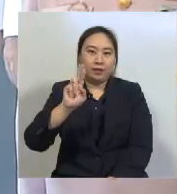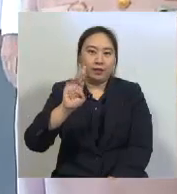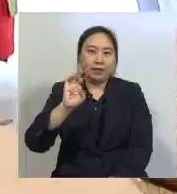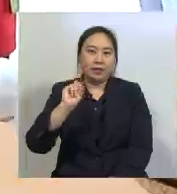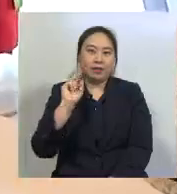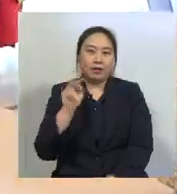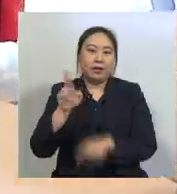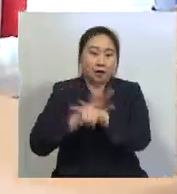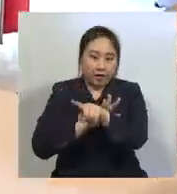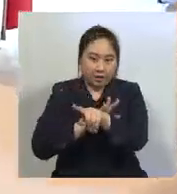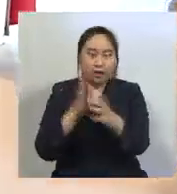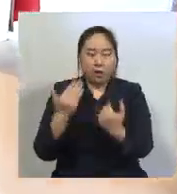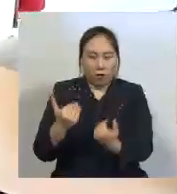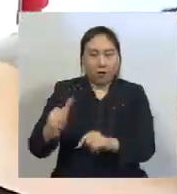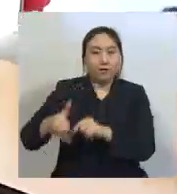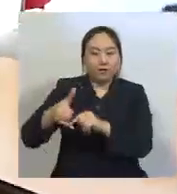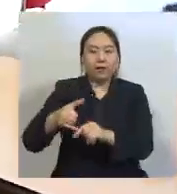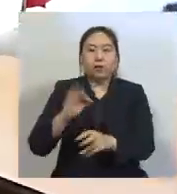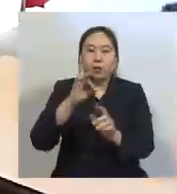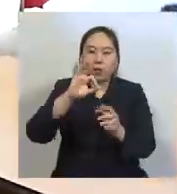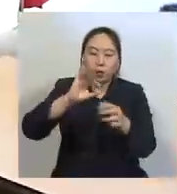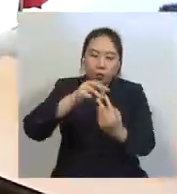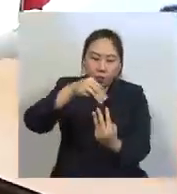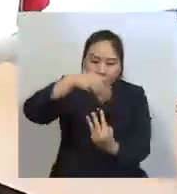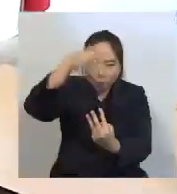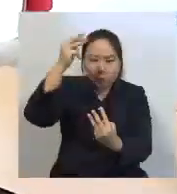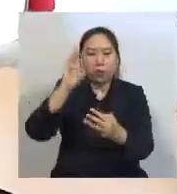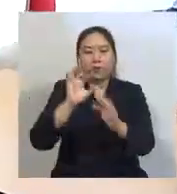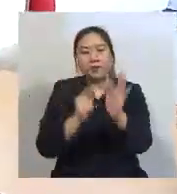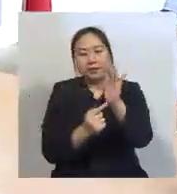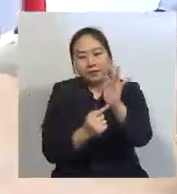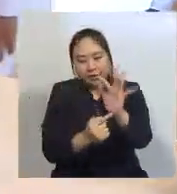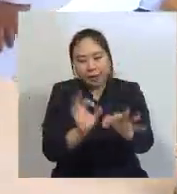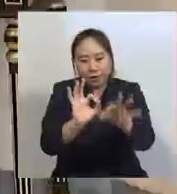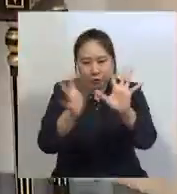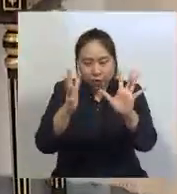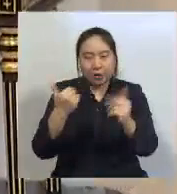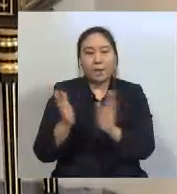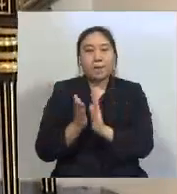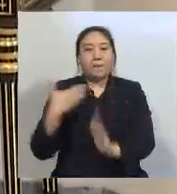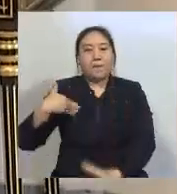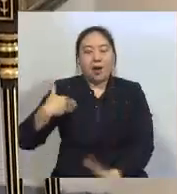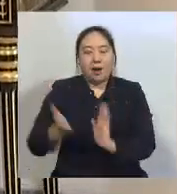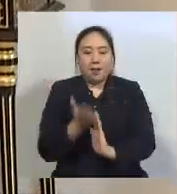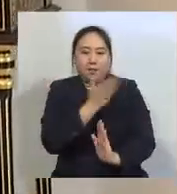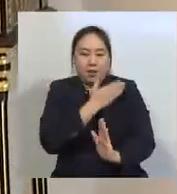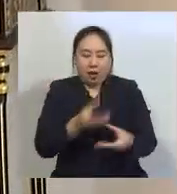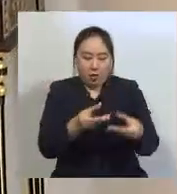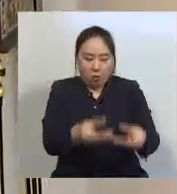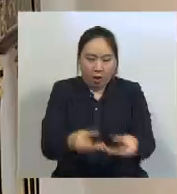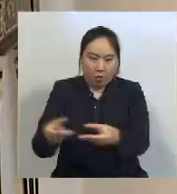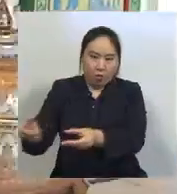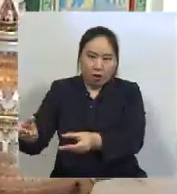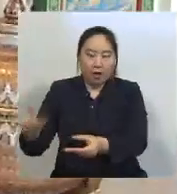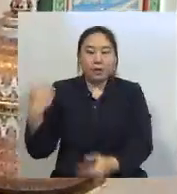การนี้ผู้แทนพระองค์จุดธูปเทียนเครื่องทองน้อยสักการะอัฐิทอดผ้าไตร3ไตรผู้แทนพระองค์ลด